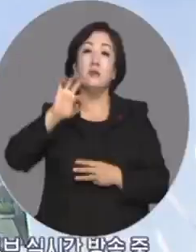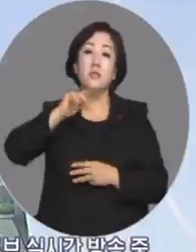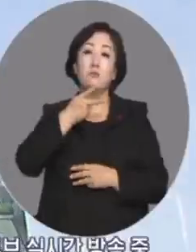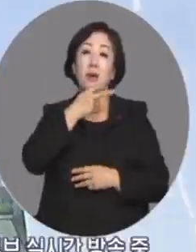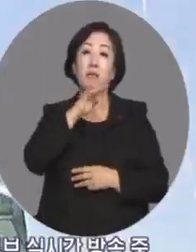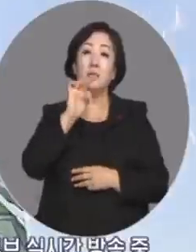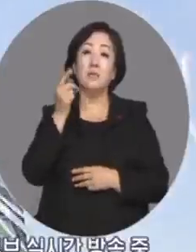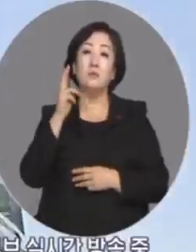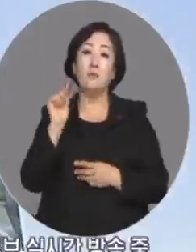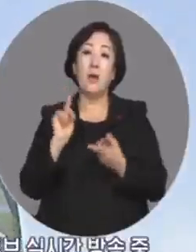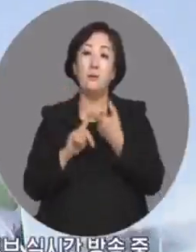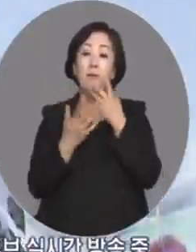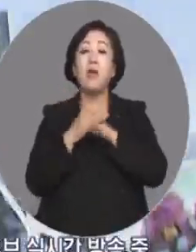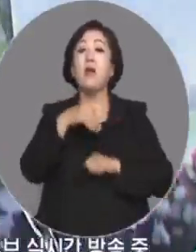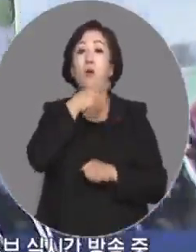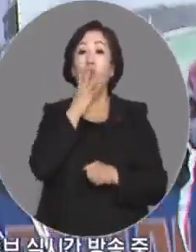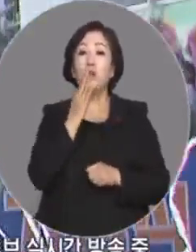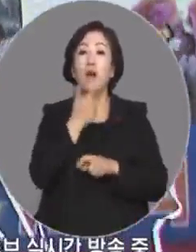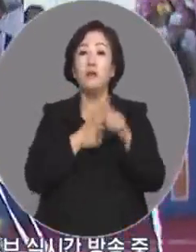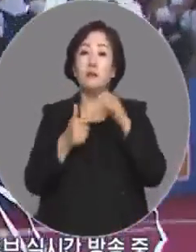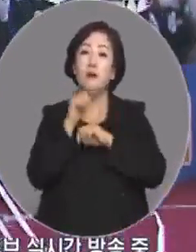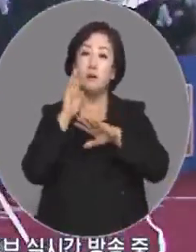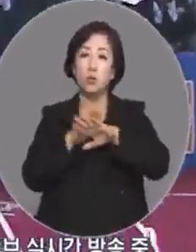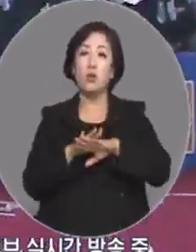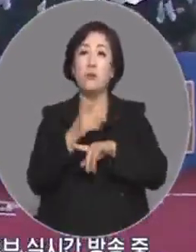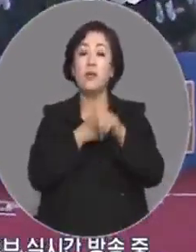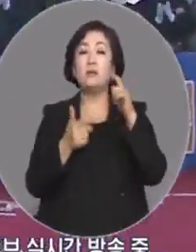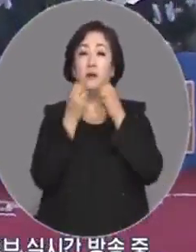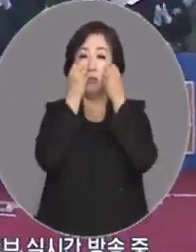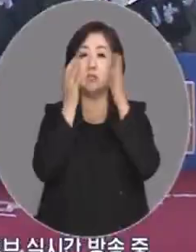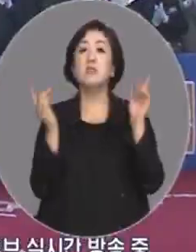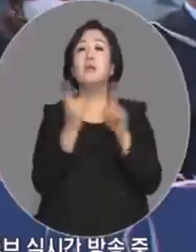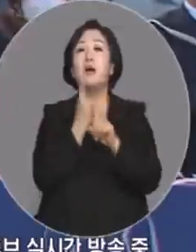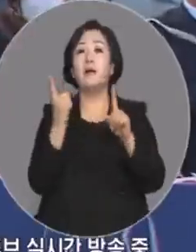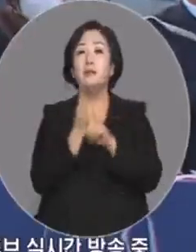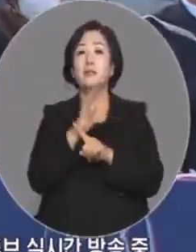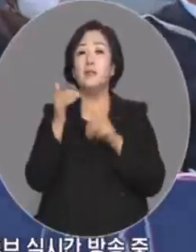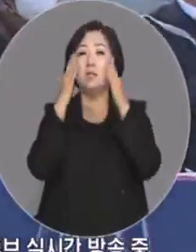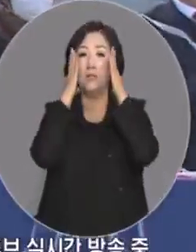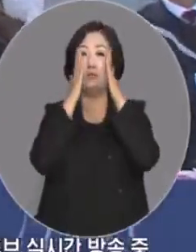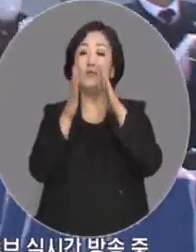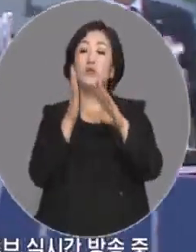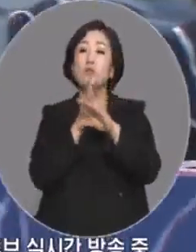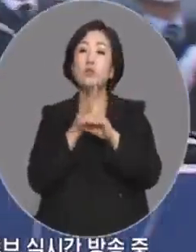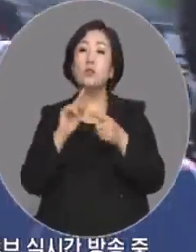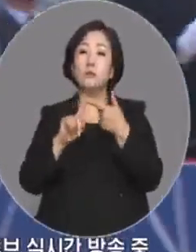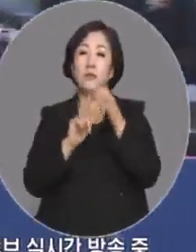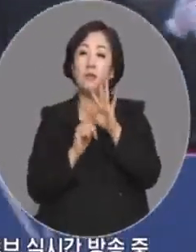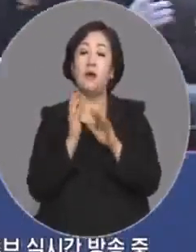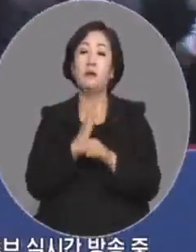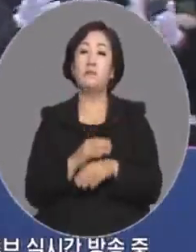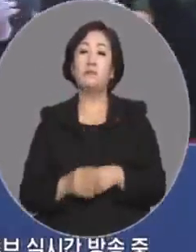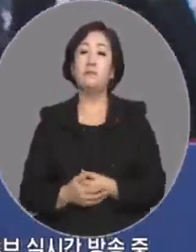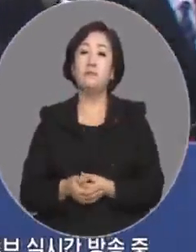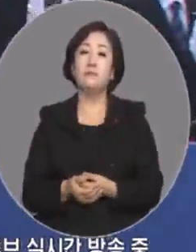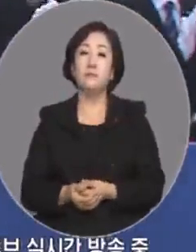조성이 고령화된 울주군 농업에 혁신을 불러올지 주목됩니다. UBC 뉴스 윤종입니다.